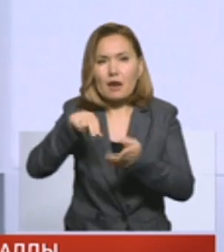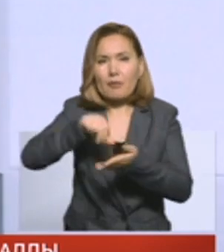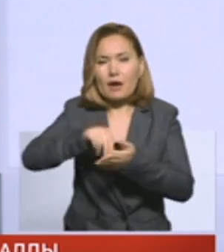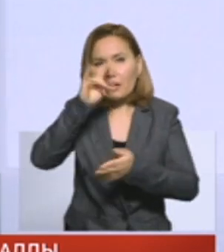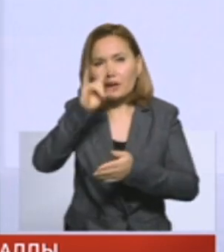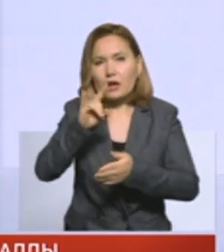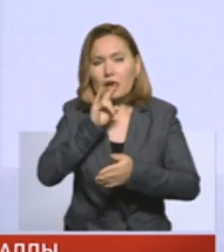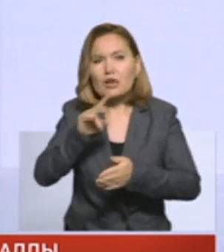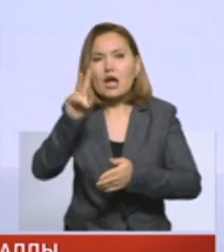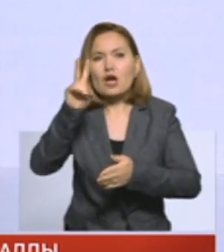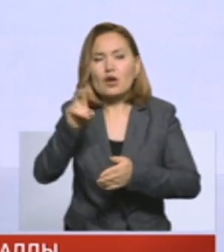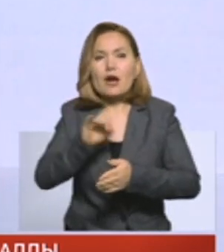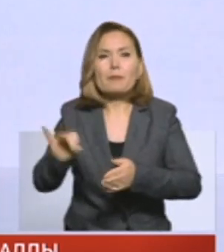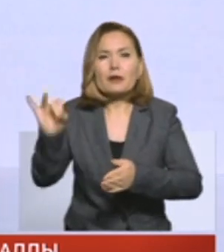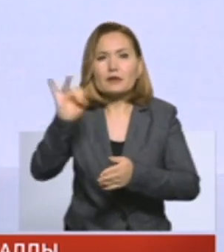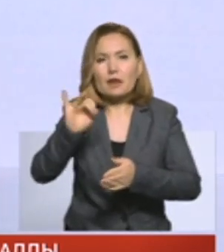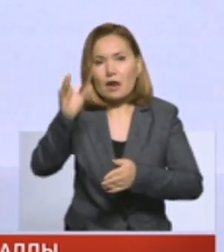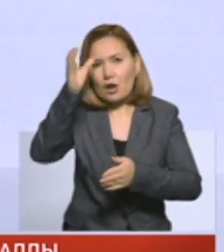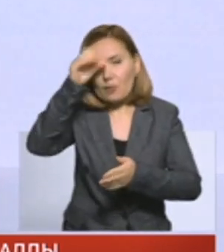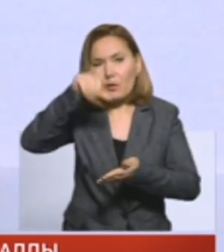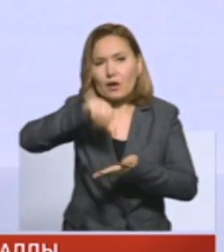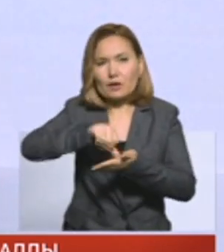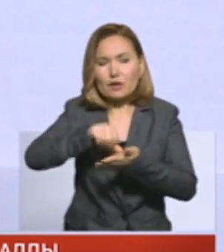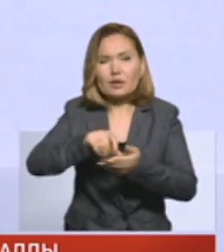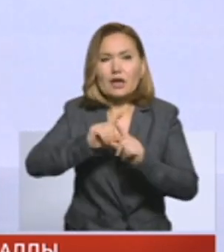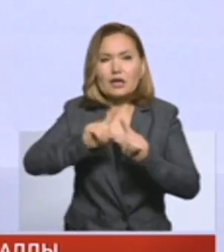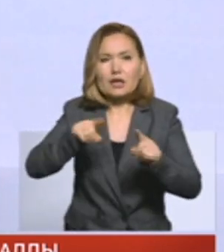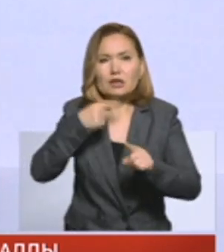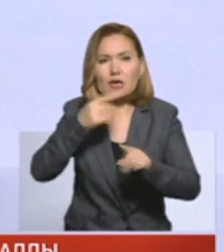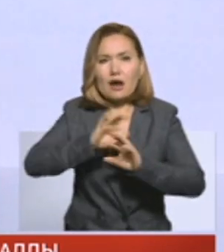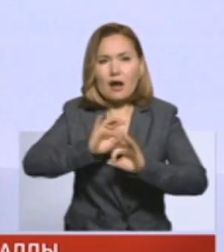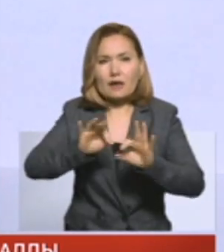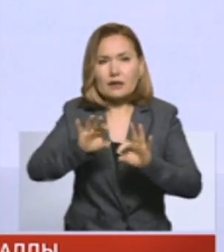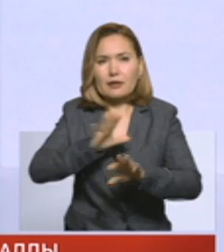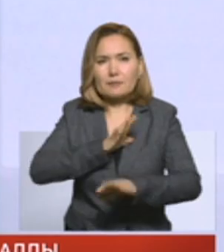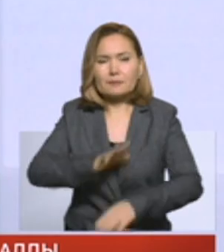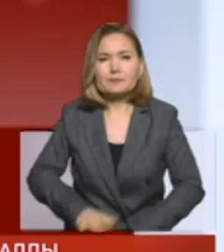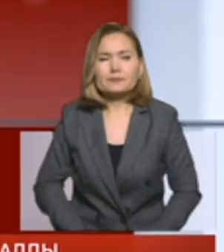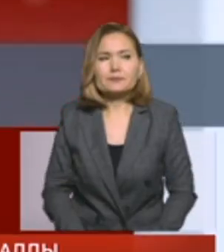елімізден 200-ден аса тарихшы жұмылдырылғанын ерекше атап өтті.